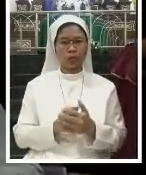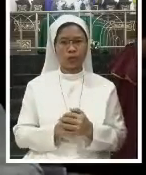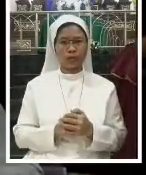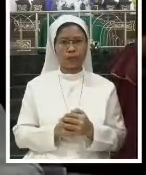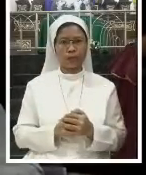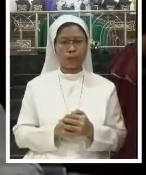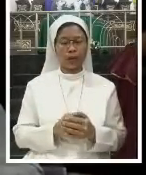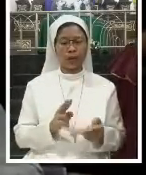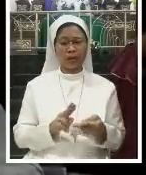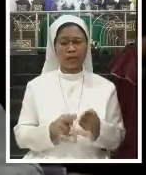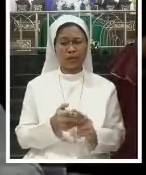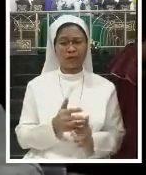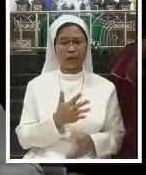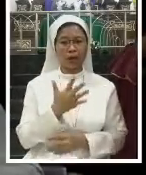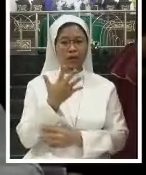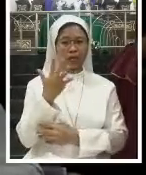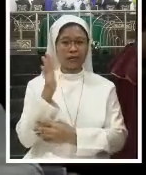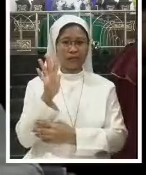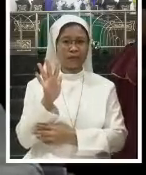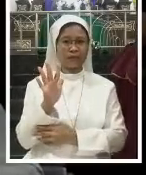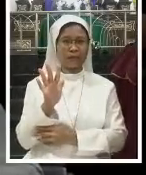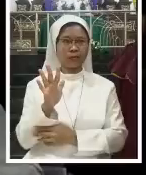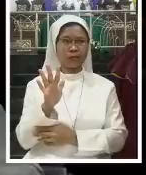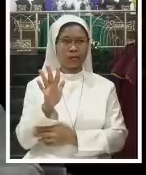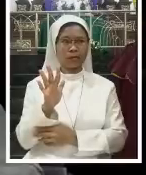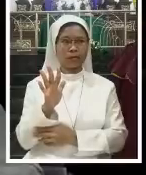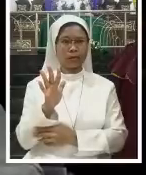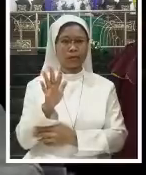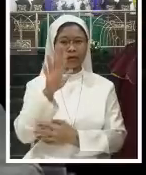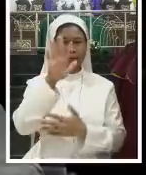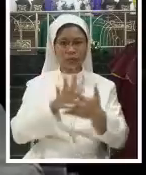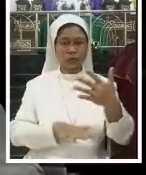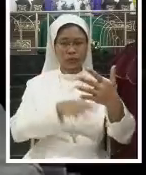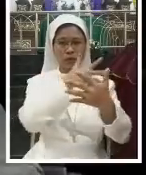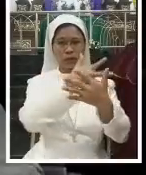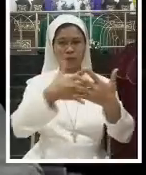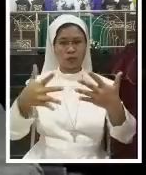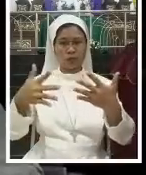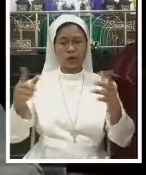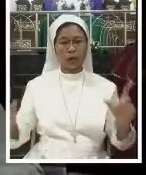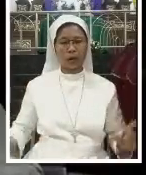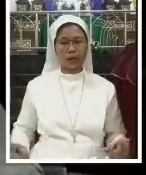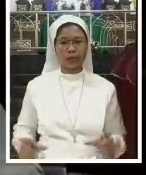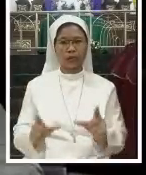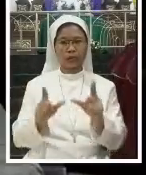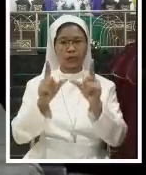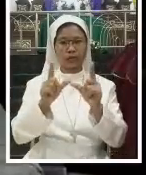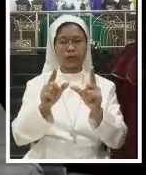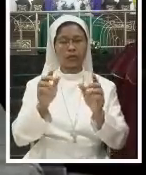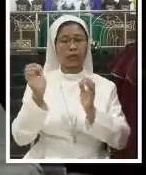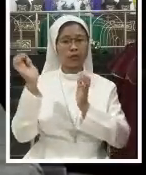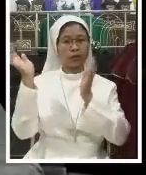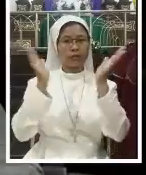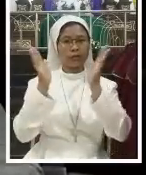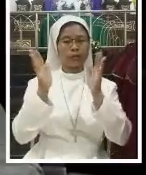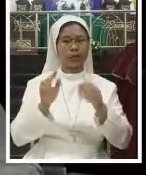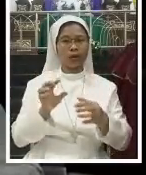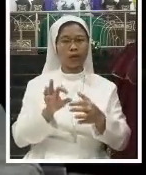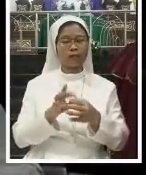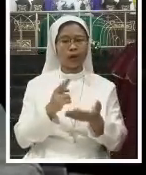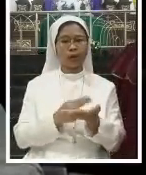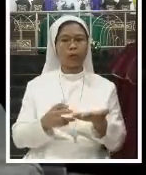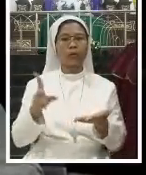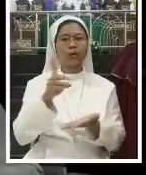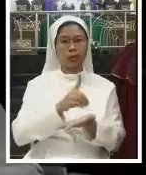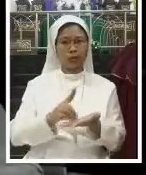Asin ang ikalima, ang mga schedule po kan mga liturgical services katakod kan Semana Santa